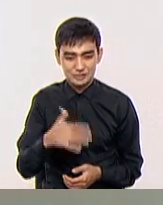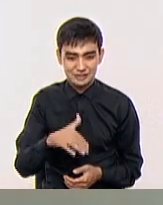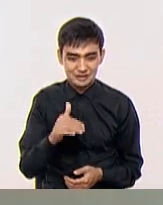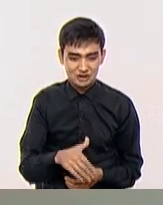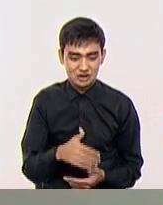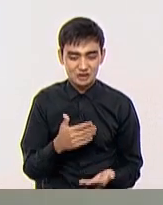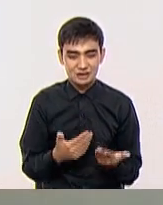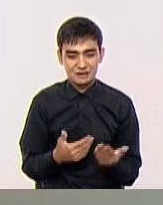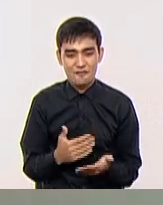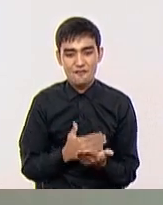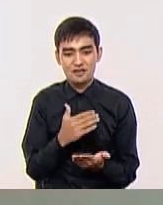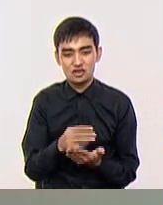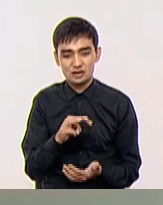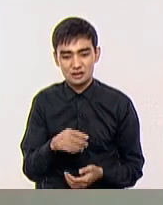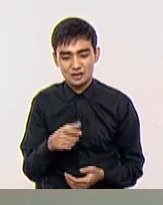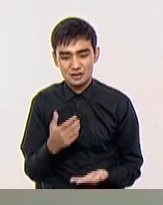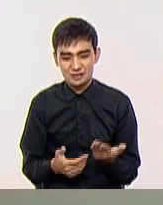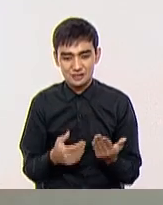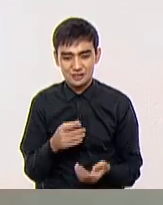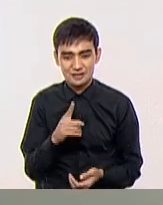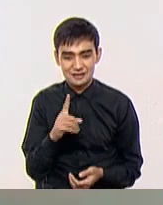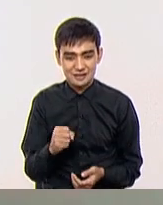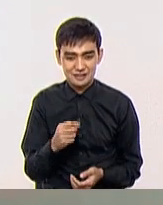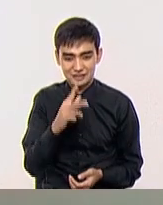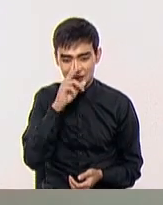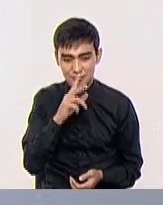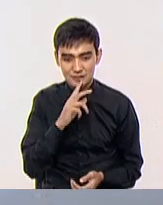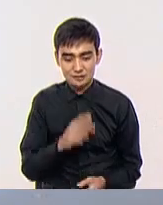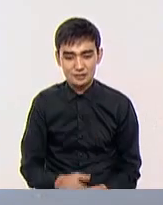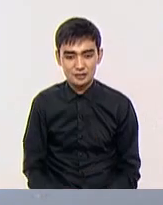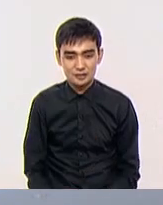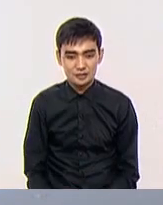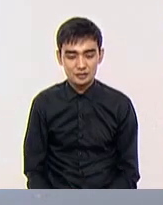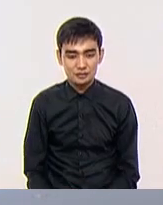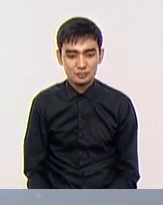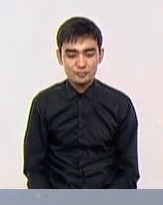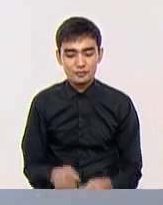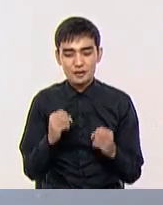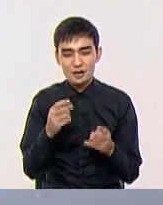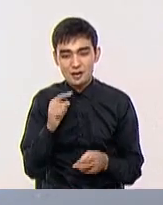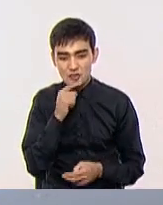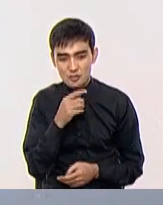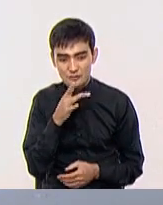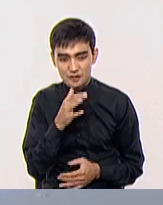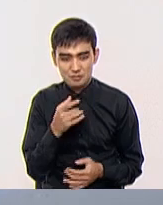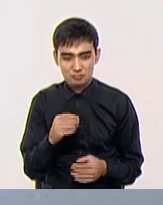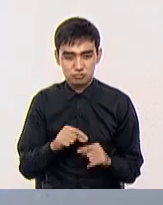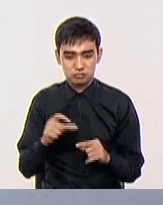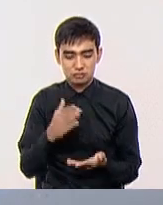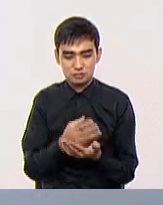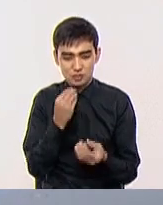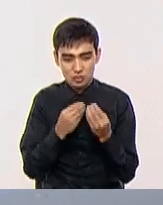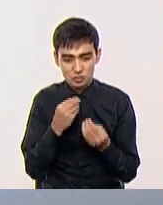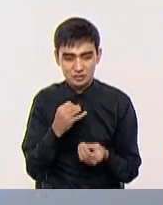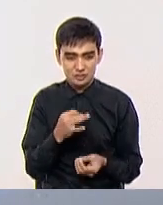450 тысяч и выше тенге за 3 месяца. А как экономить в условиях постоянного роста цен на